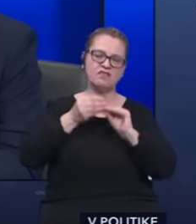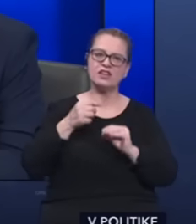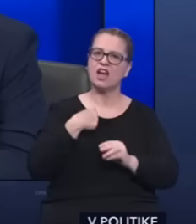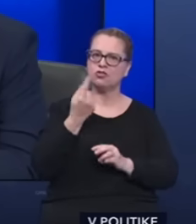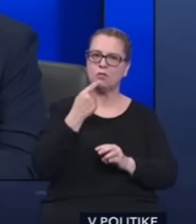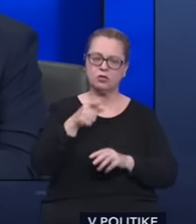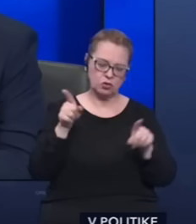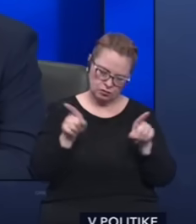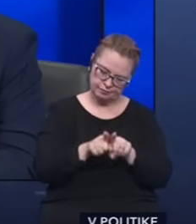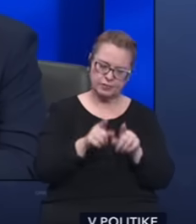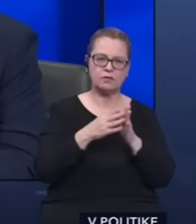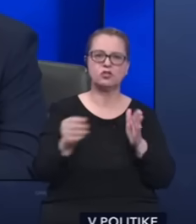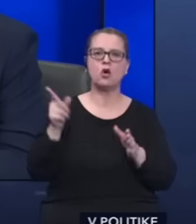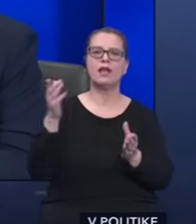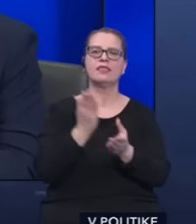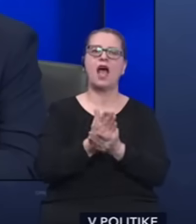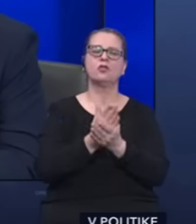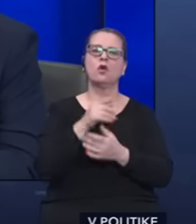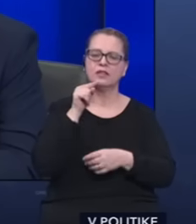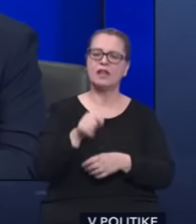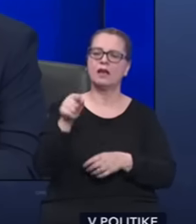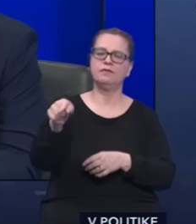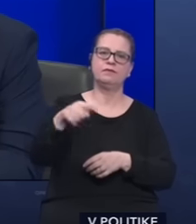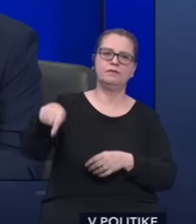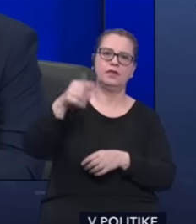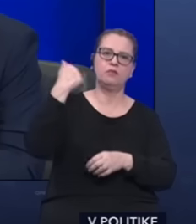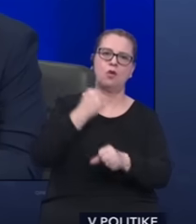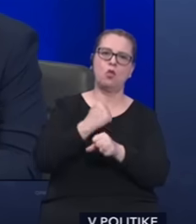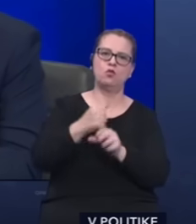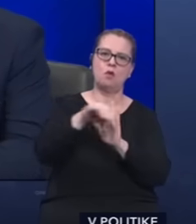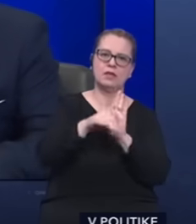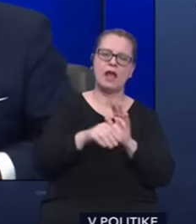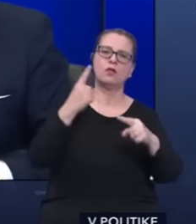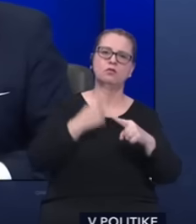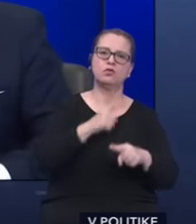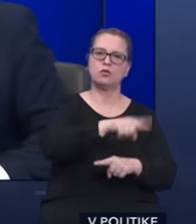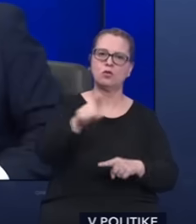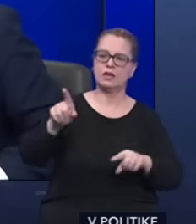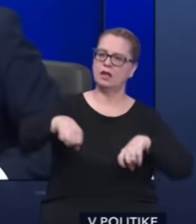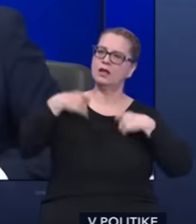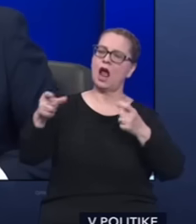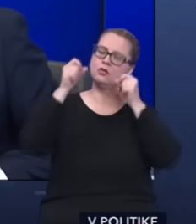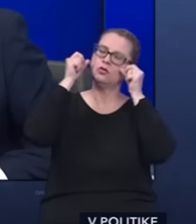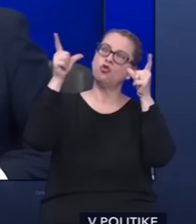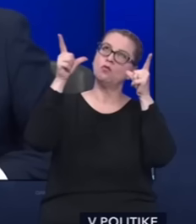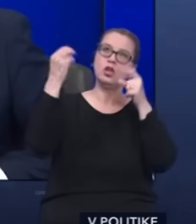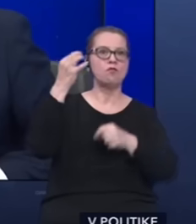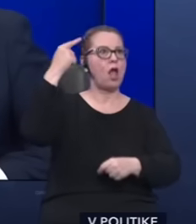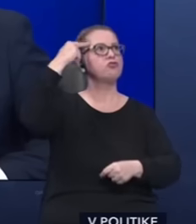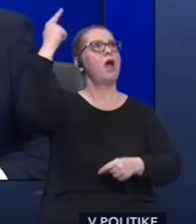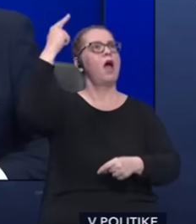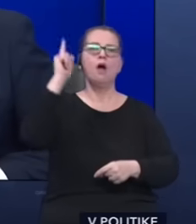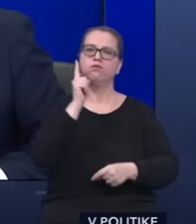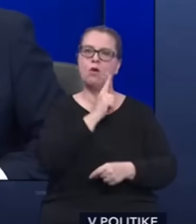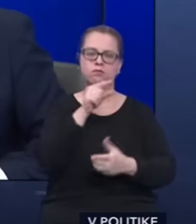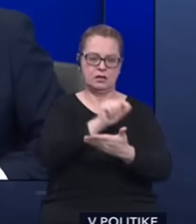že toto je presne štýl pána Danka. Lebo takto ste urobili aj tento zákon, aj všetky ostatné. Ráno ste sa zobudili, na niečo ste prišli, po